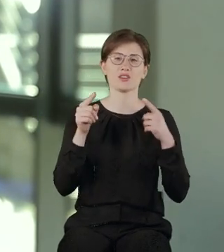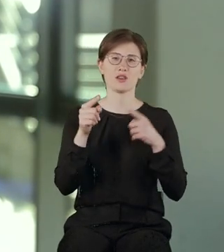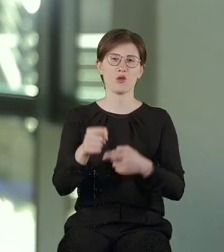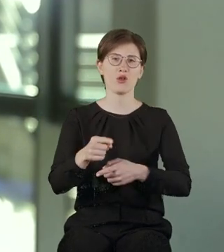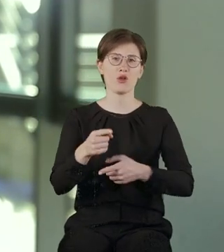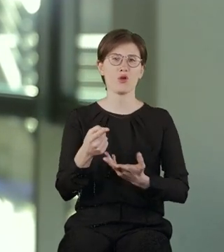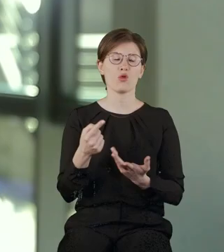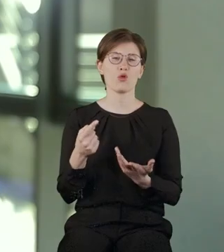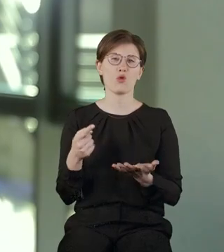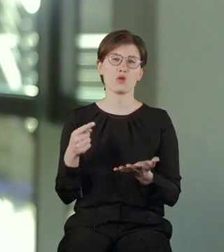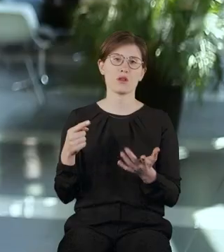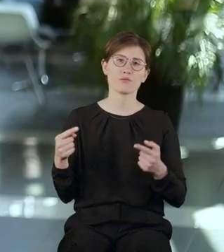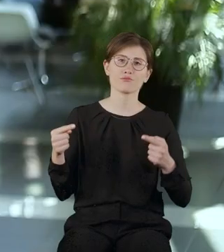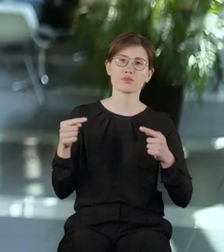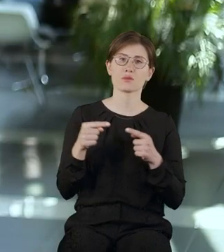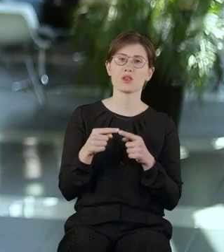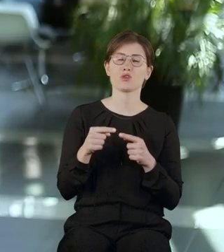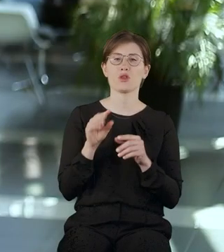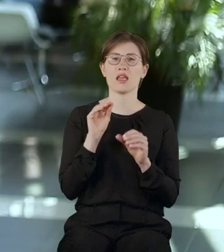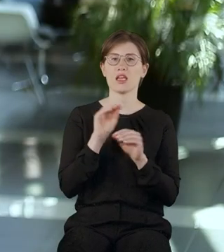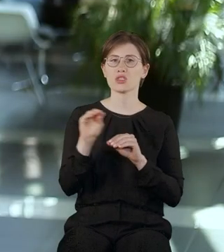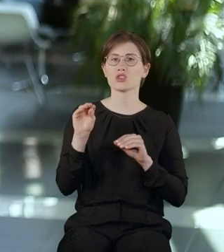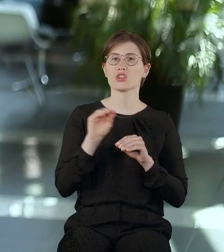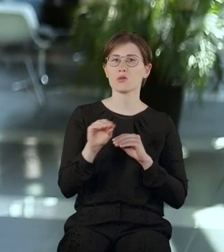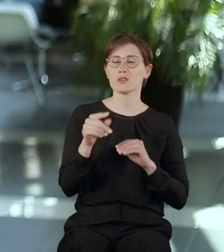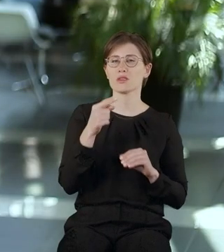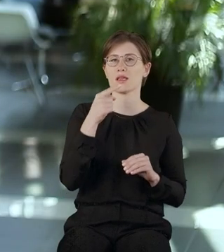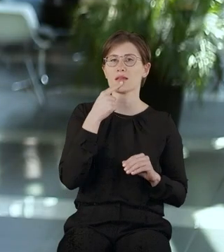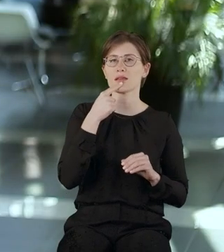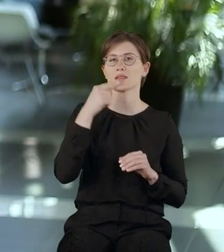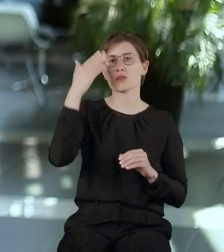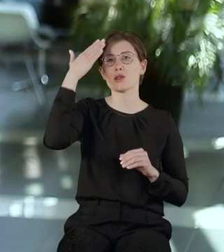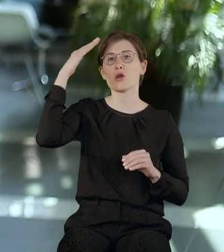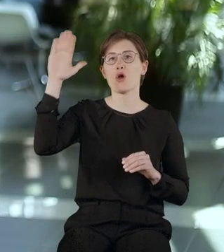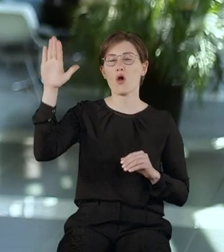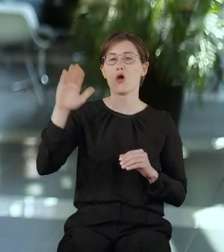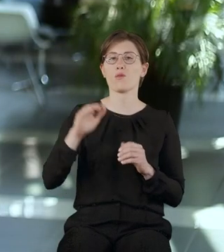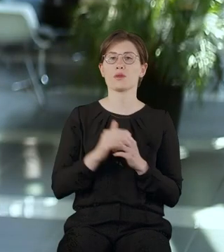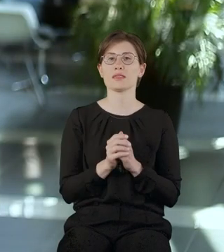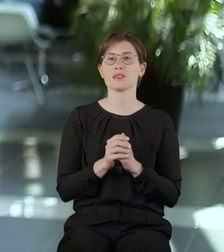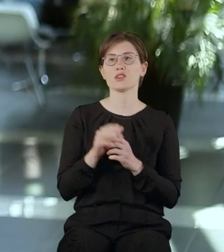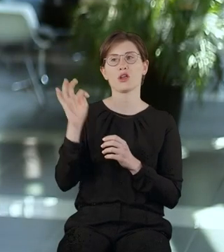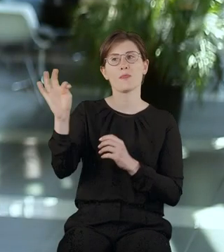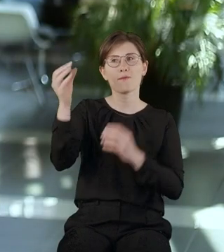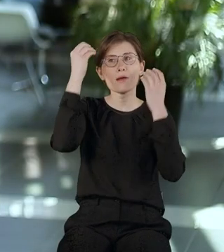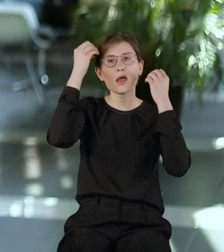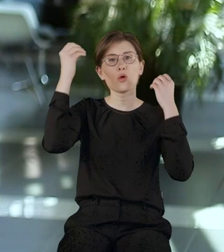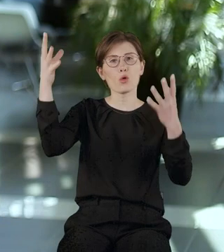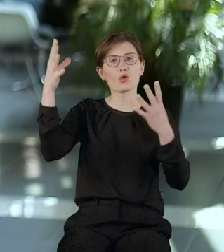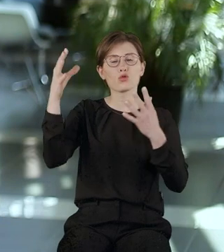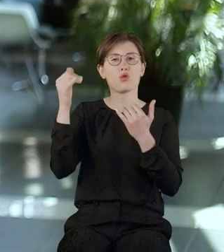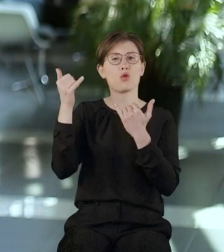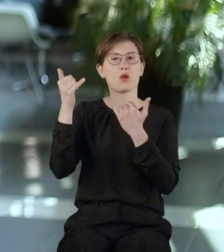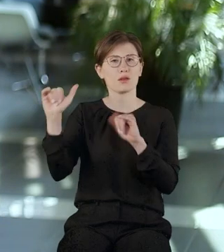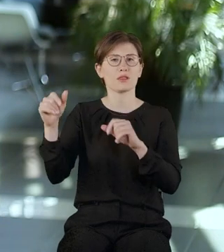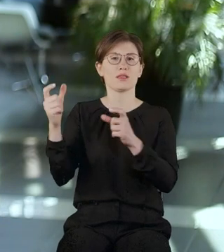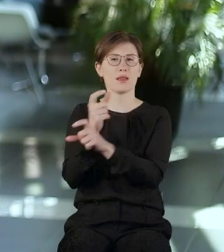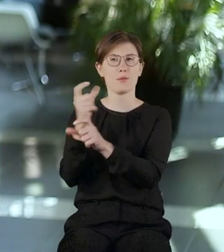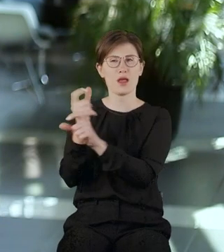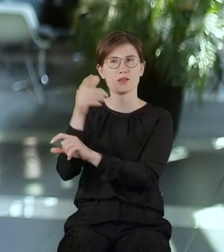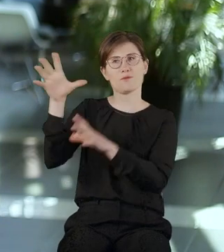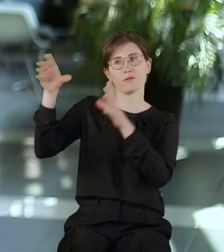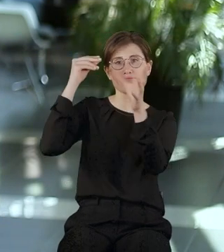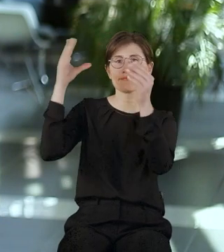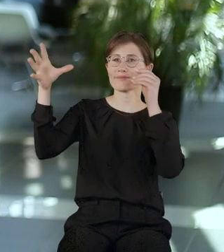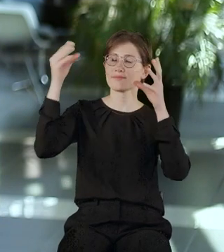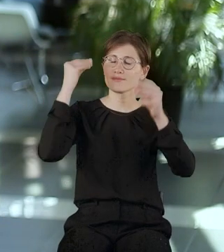związane z kształceniem w językach obcych, zapoznających z kulturą obcych krajów.